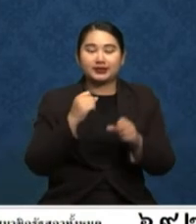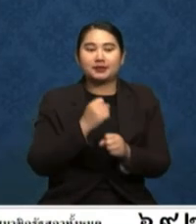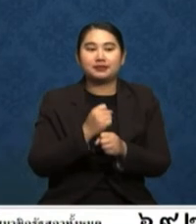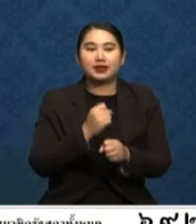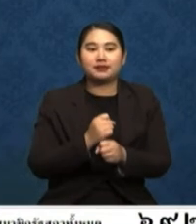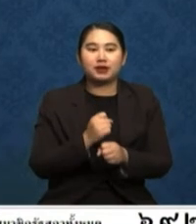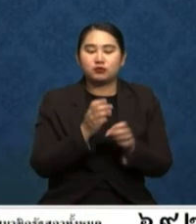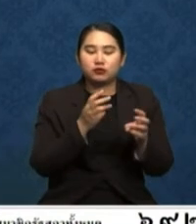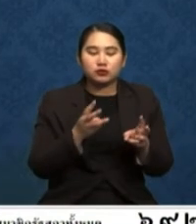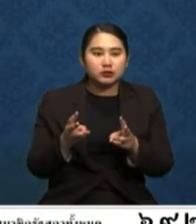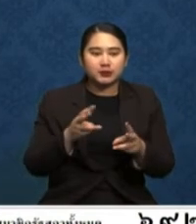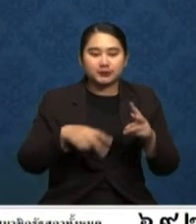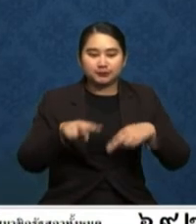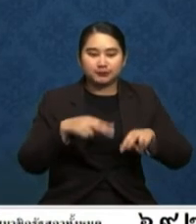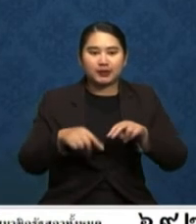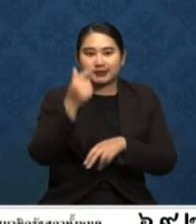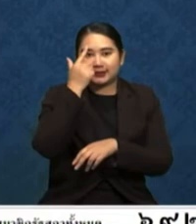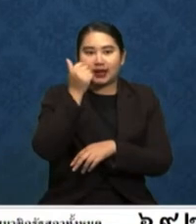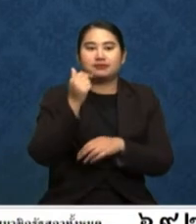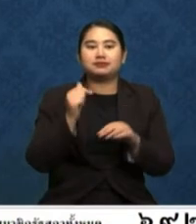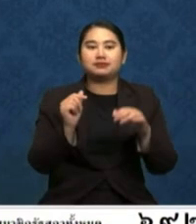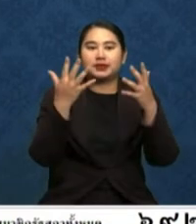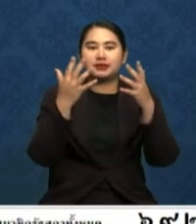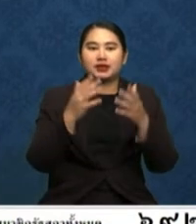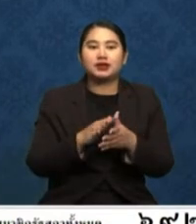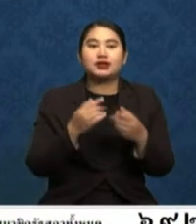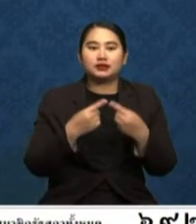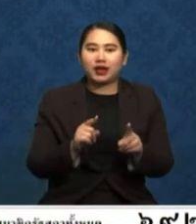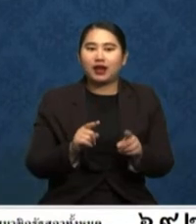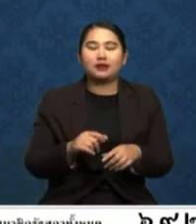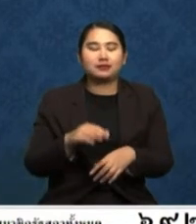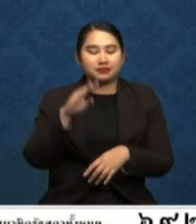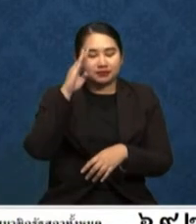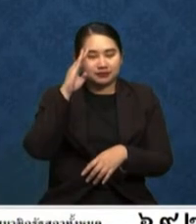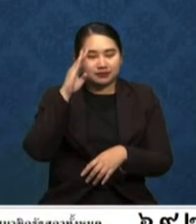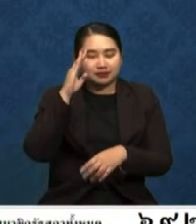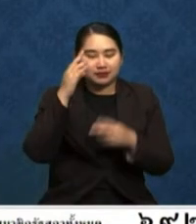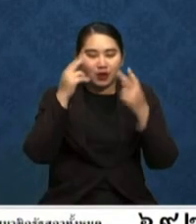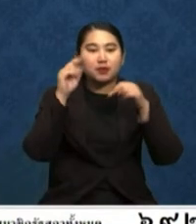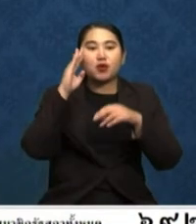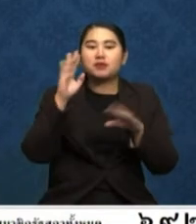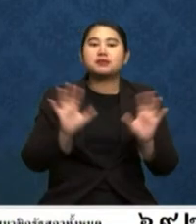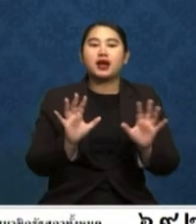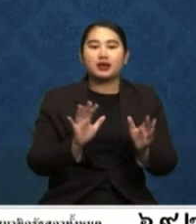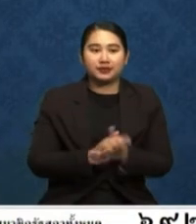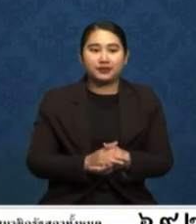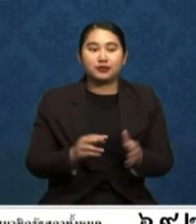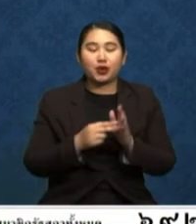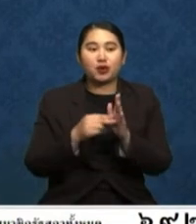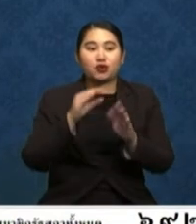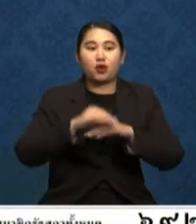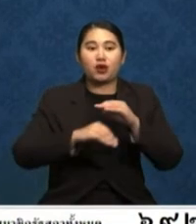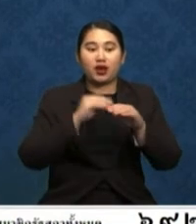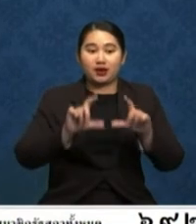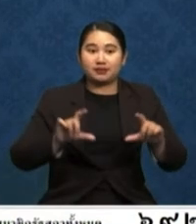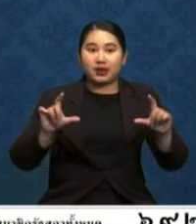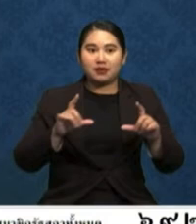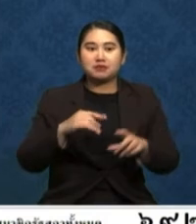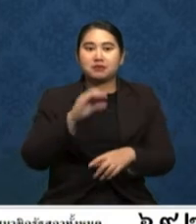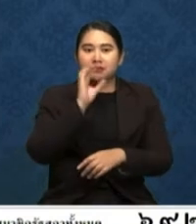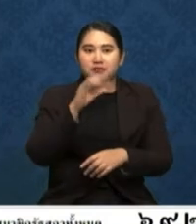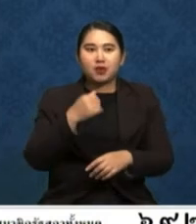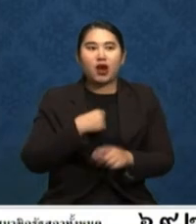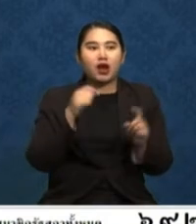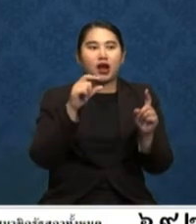ได้มีวิธีการฉลาดไปกว่ารัฐบาลพลเอกประยุทธ์เลยเพราะเมื่อไหร่ก็ตามที่คิดโครงการขนาดใหญ่ขึ้นมาท่านก็ใช้